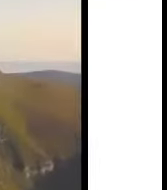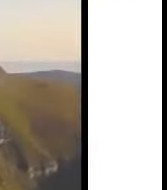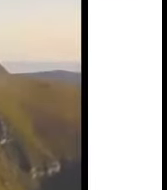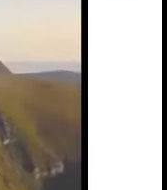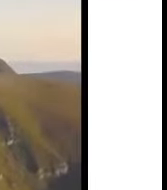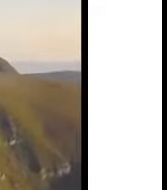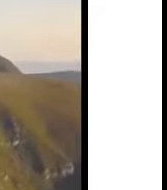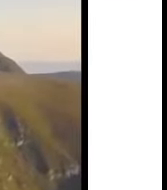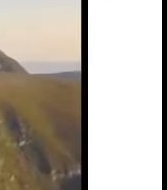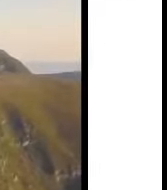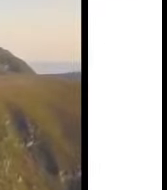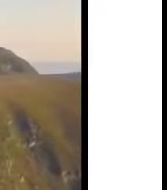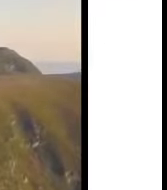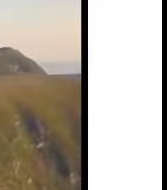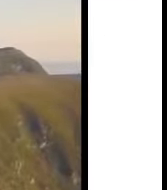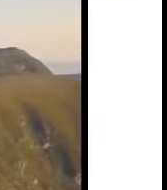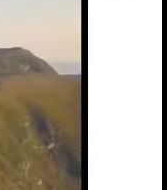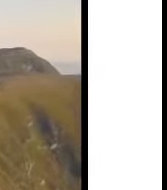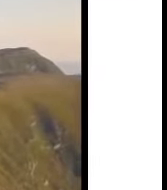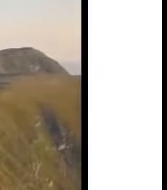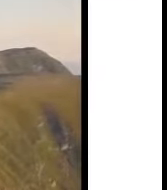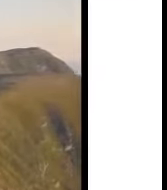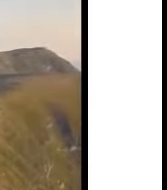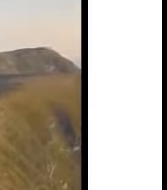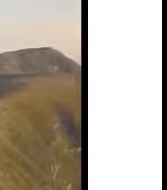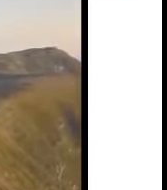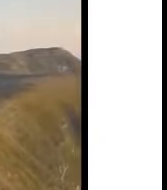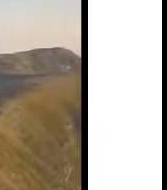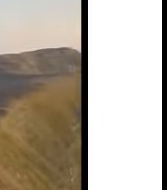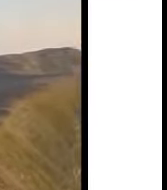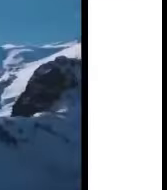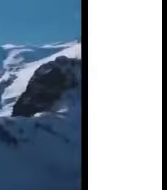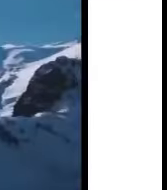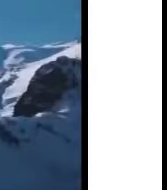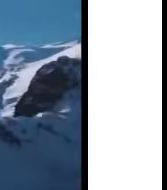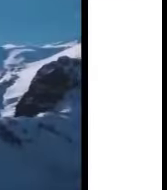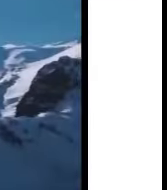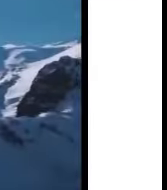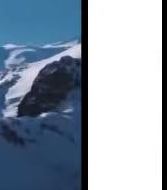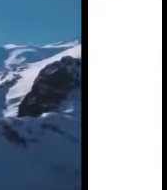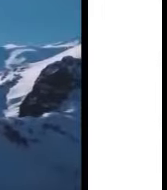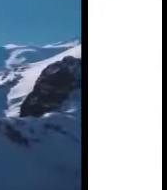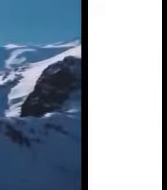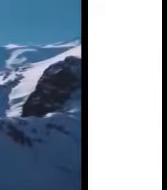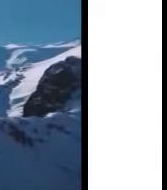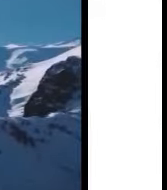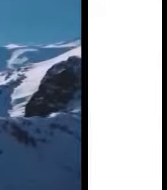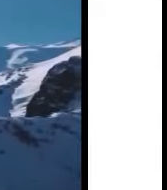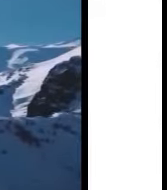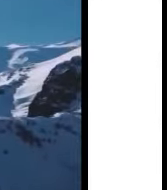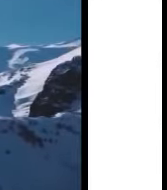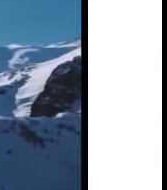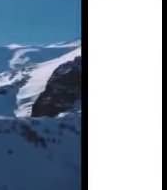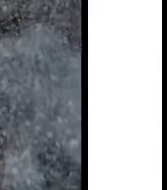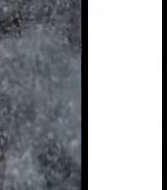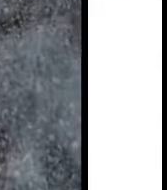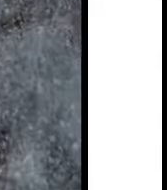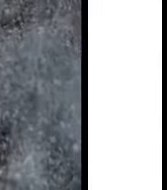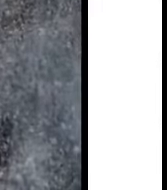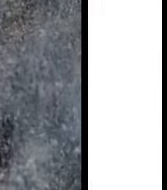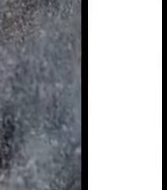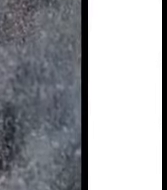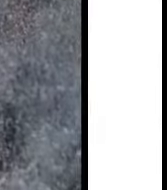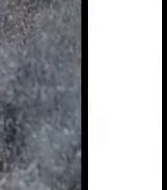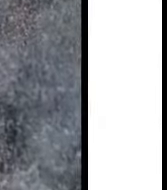tutte le persone di buona volontà a prendersi cura della terra che è la nostra casa comune. Da